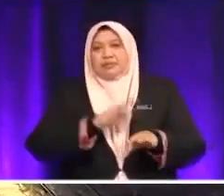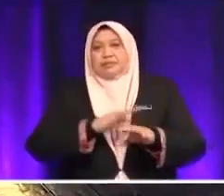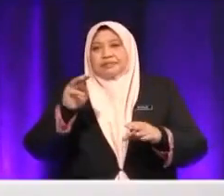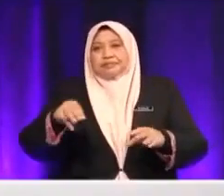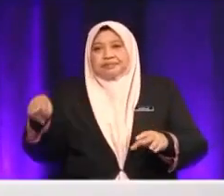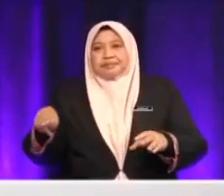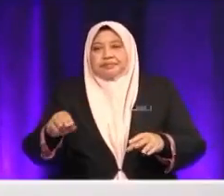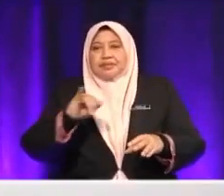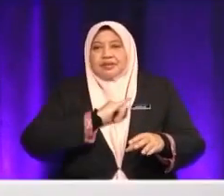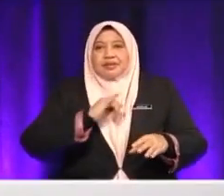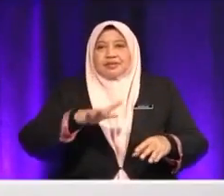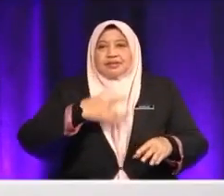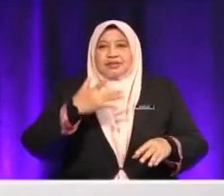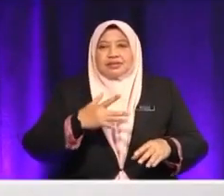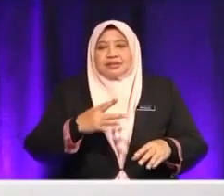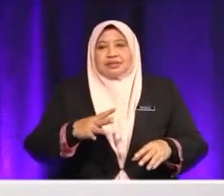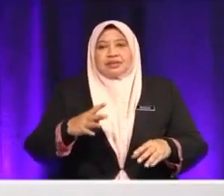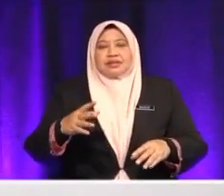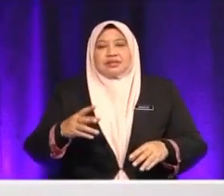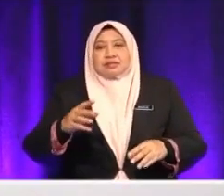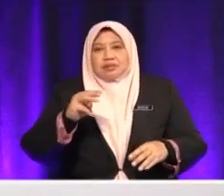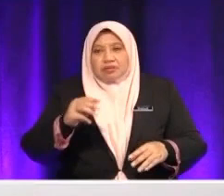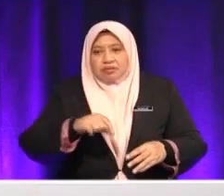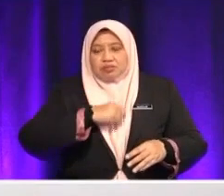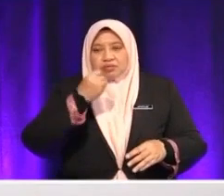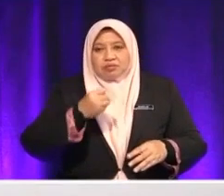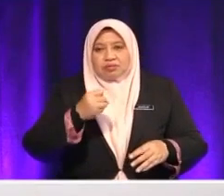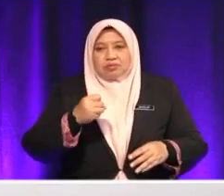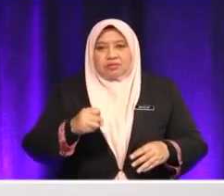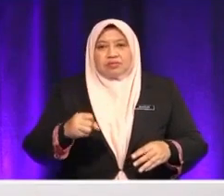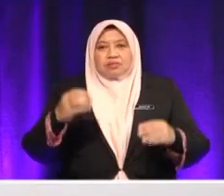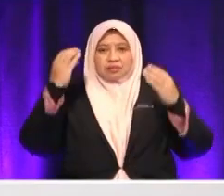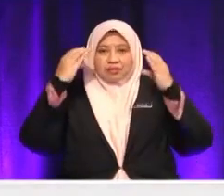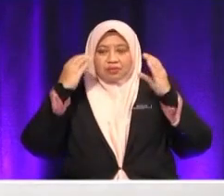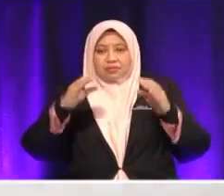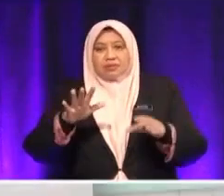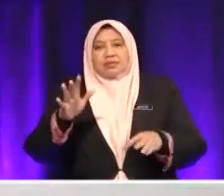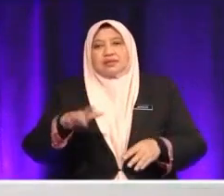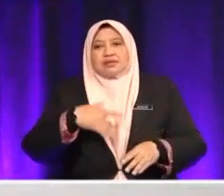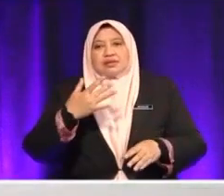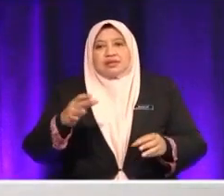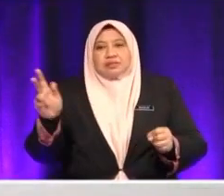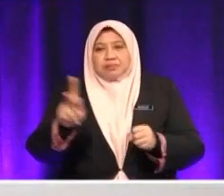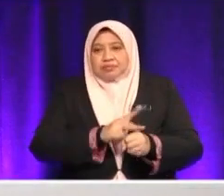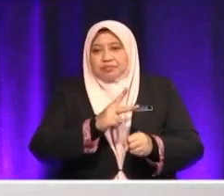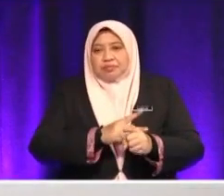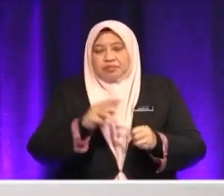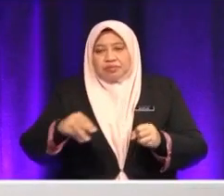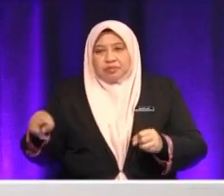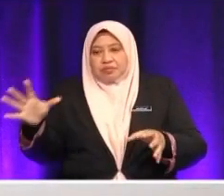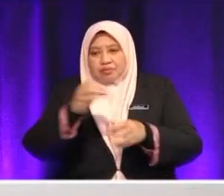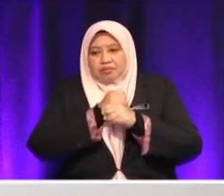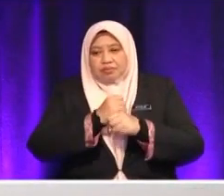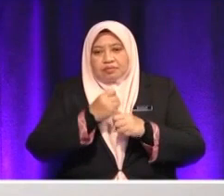murid saya Saya rasa sangat kagum sangat seronok dan itulah kepuasan seorang guru bila murid-murid dapat menjawab dengan